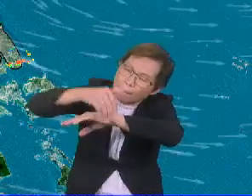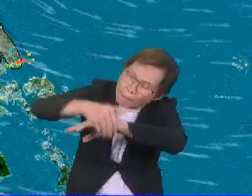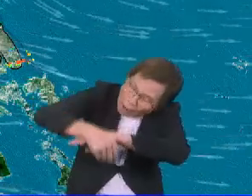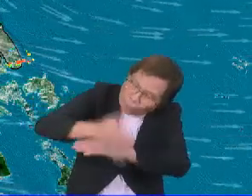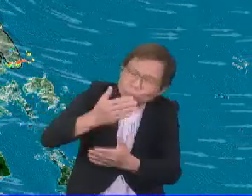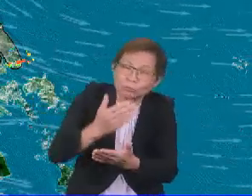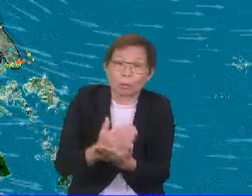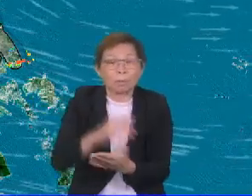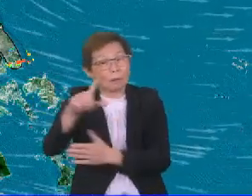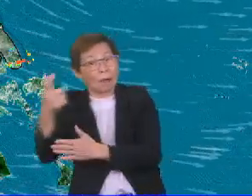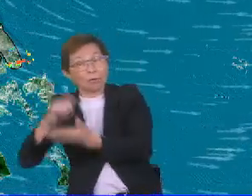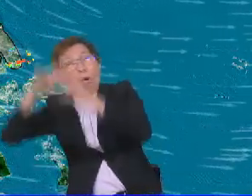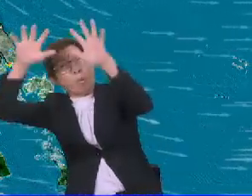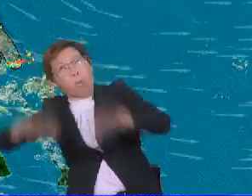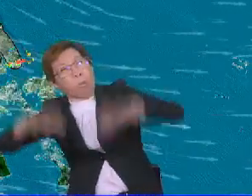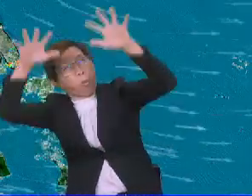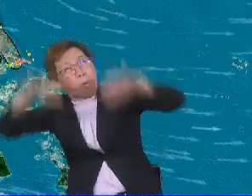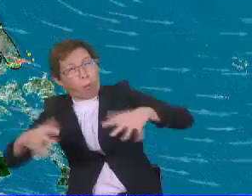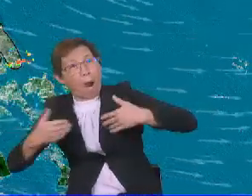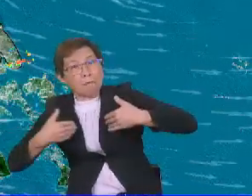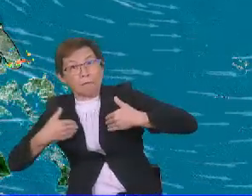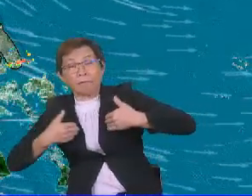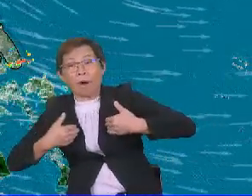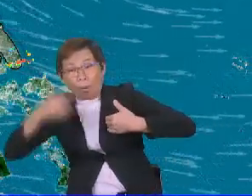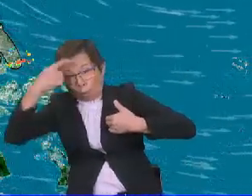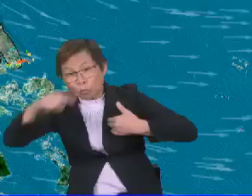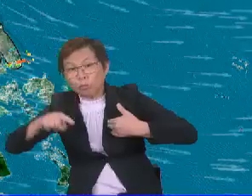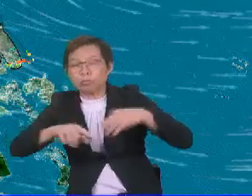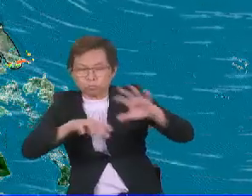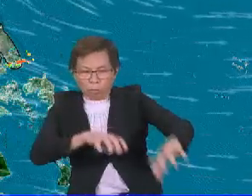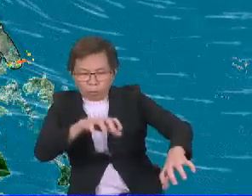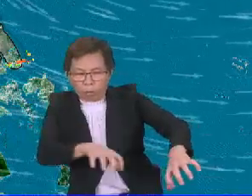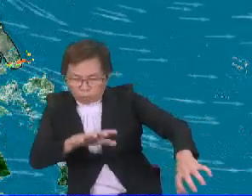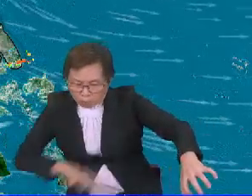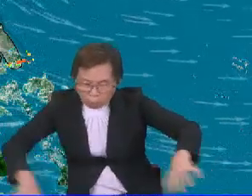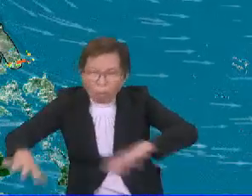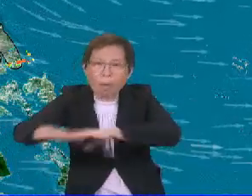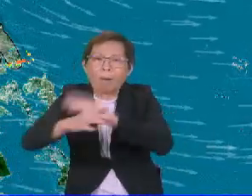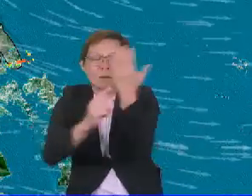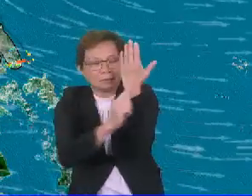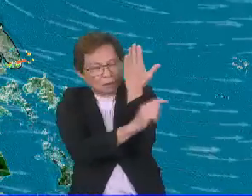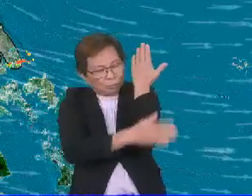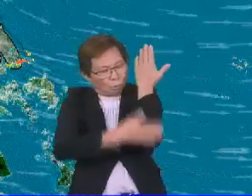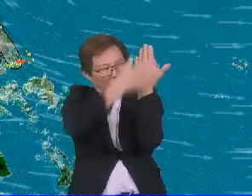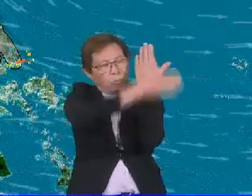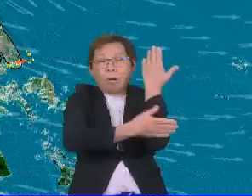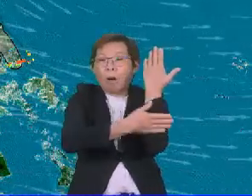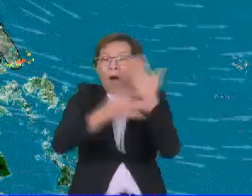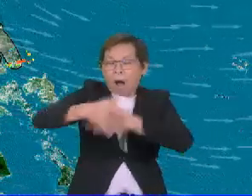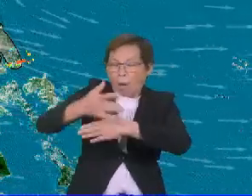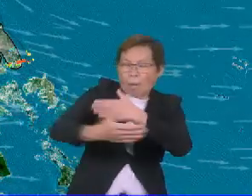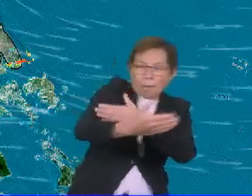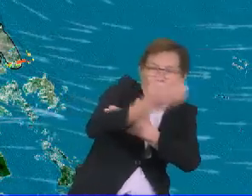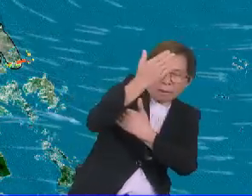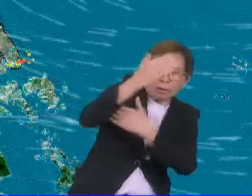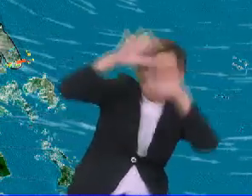Selain itu hujan lebat juga masih lagi berterusan untuk kawasan-kawasan di sekitar pantai timur Semenanjung ini sejak awal